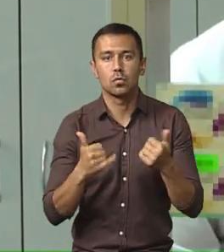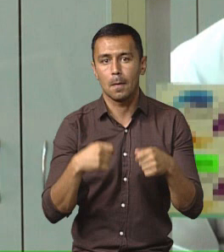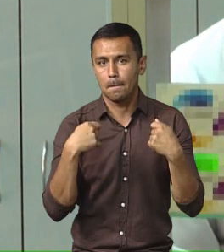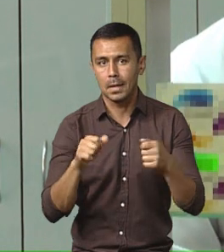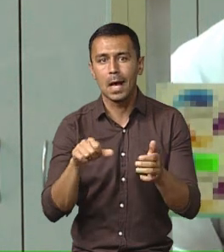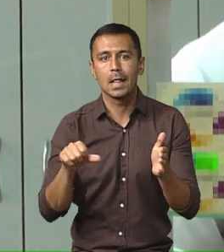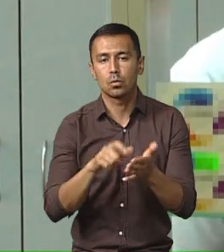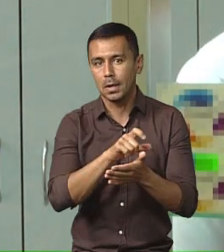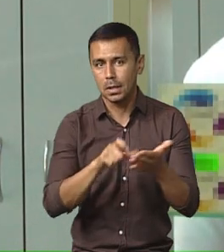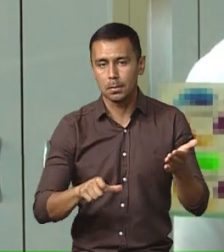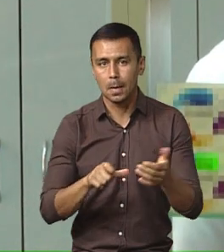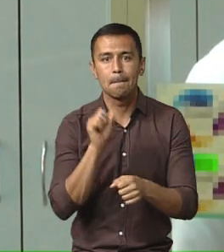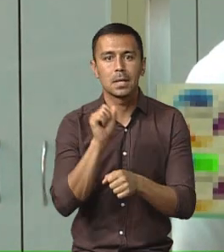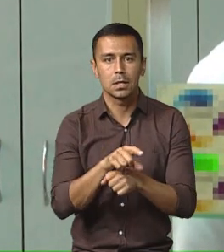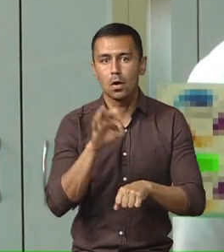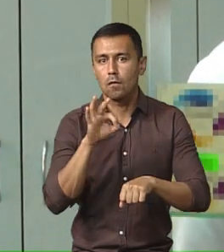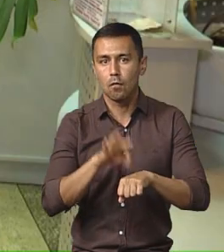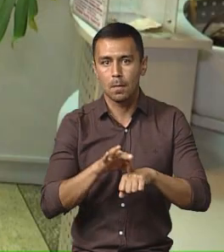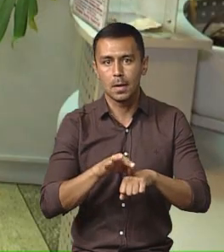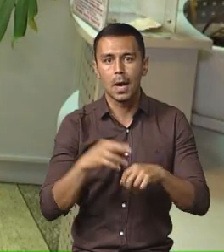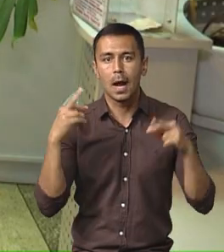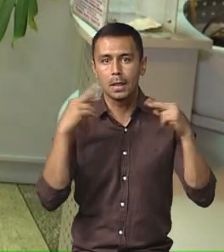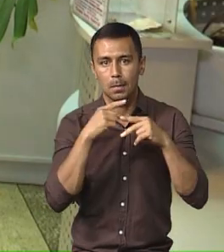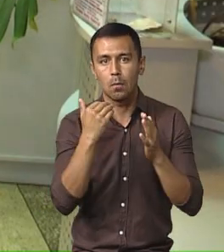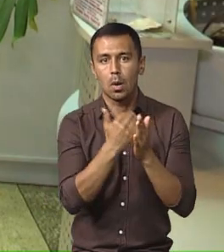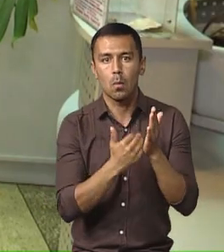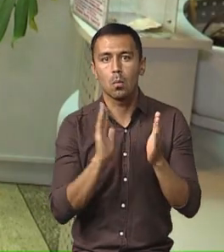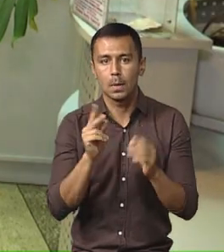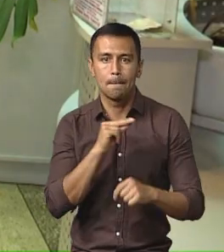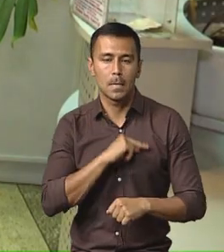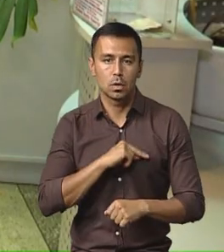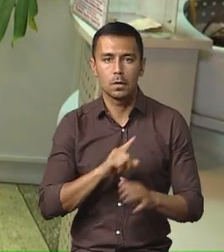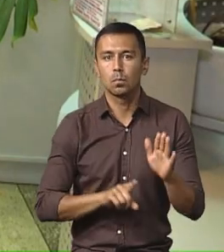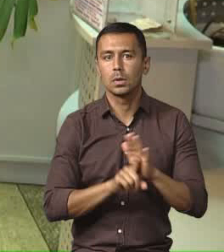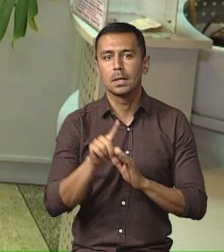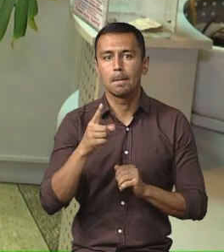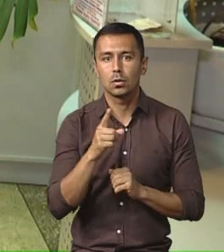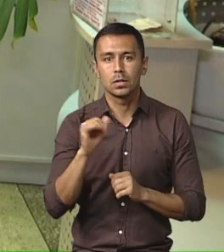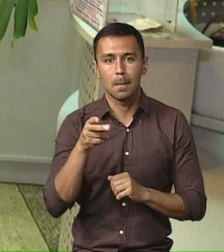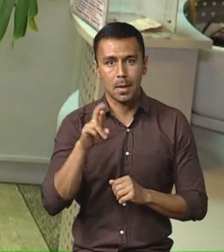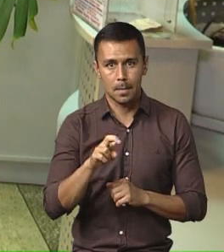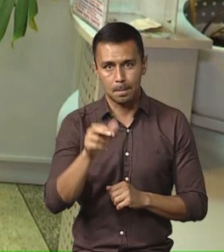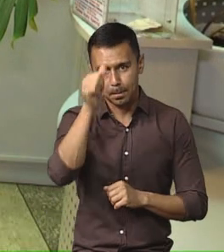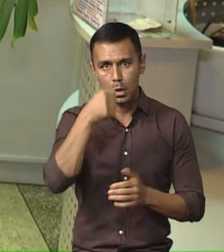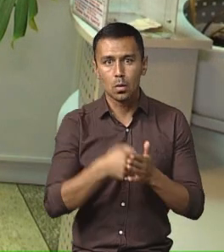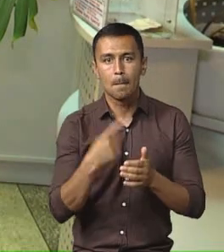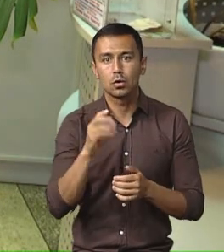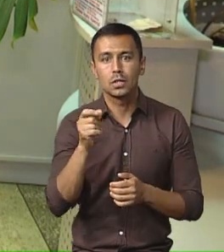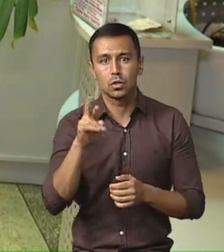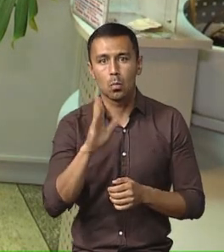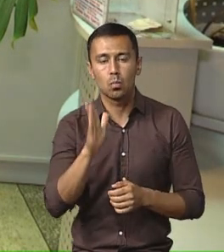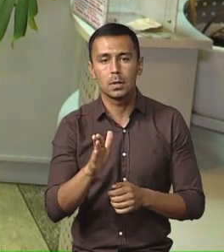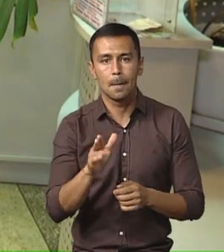за електронним рецептом і призначені хворим антибіотики. Програма буде працювати з 1 серпня до 1 січня